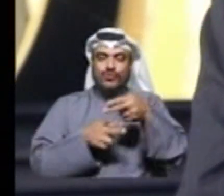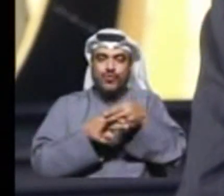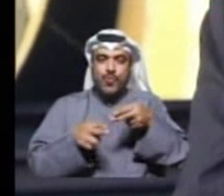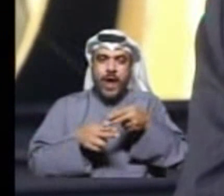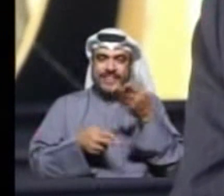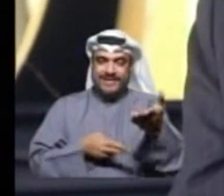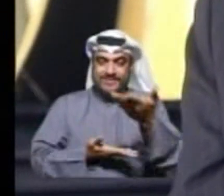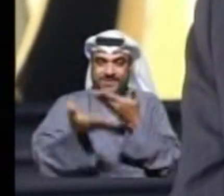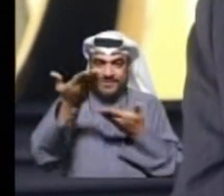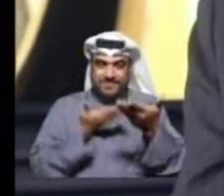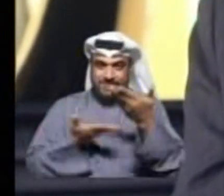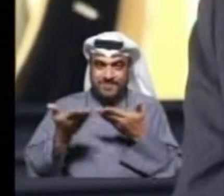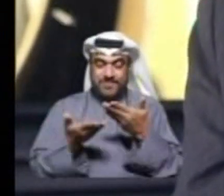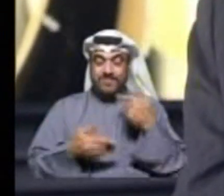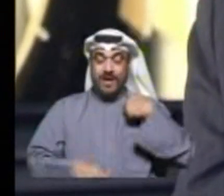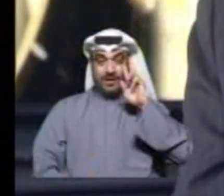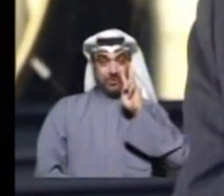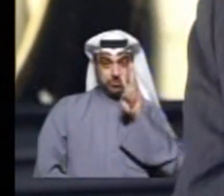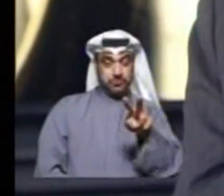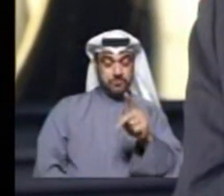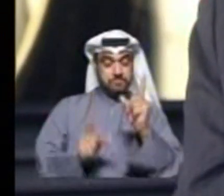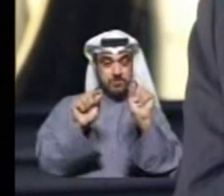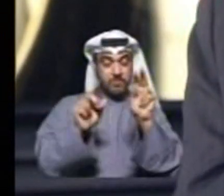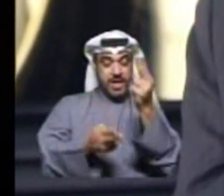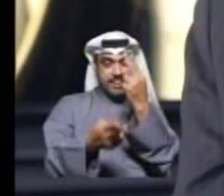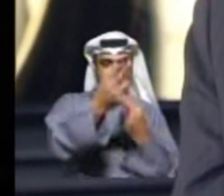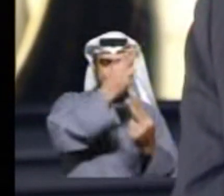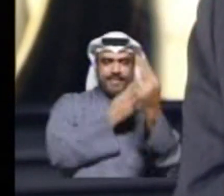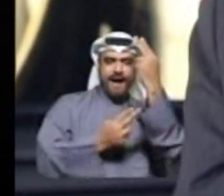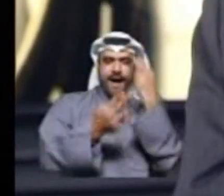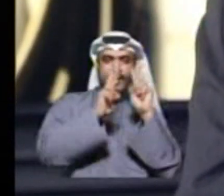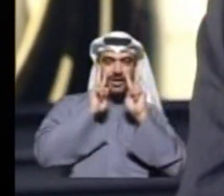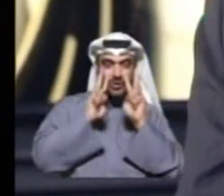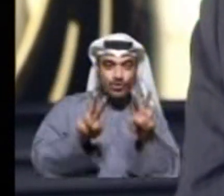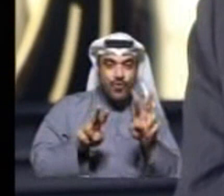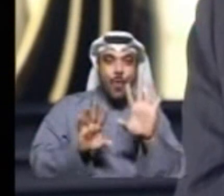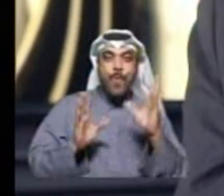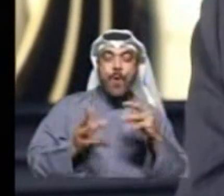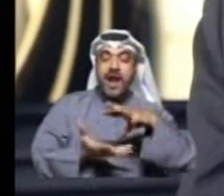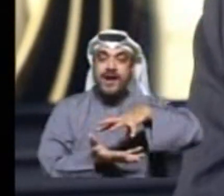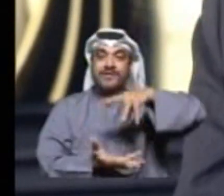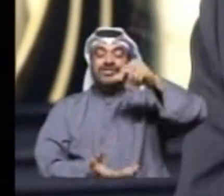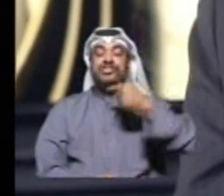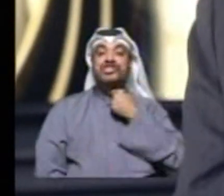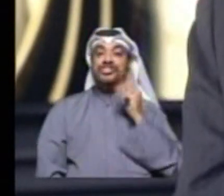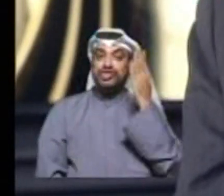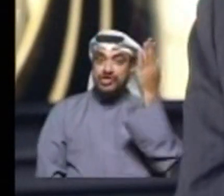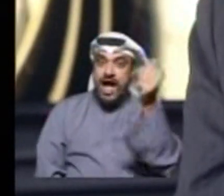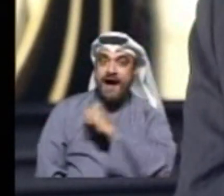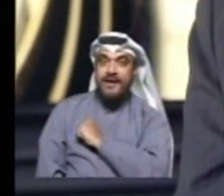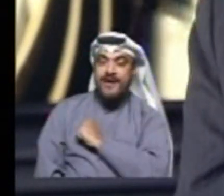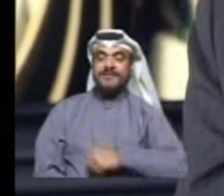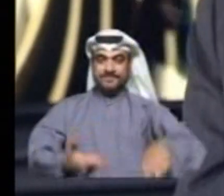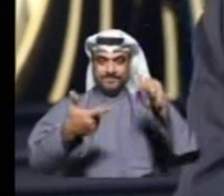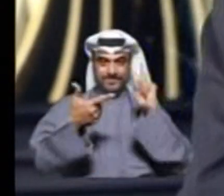هناك وجود. وجدنا طبعا محطات تاريخية زي مثلا الجوهر عام 23، زي